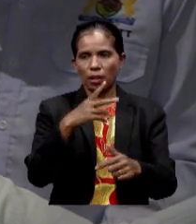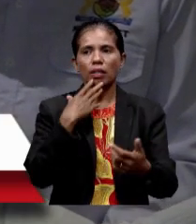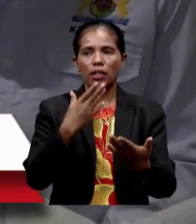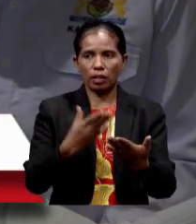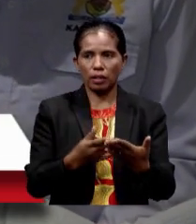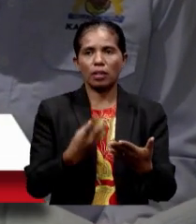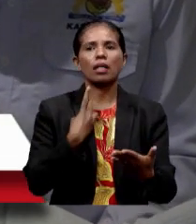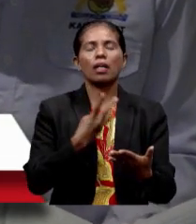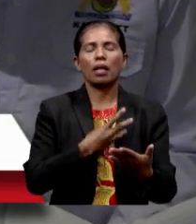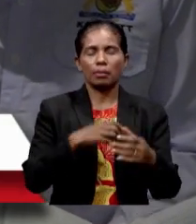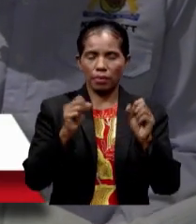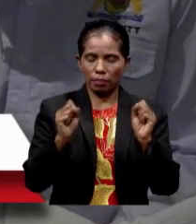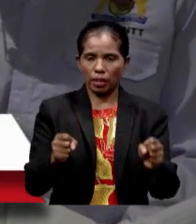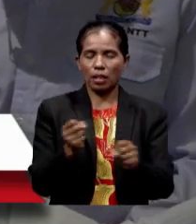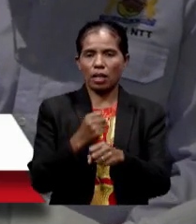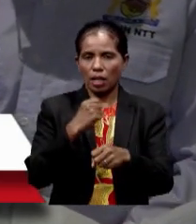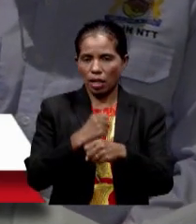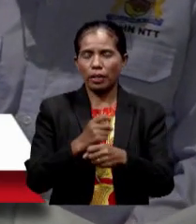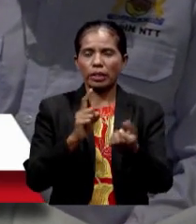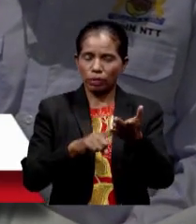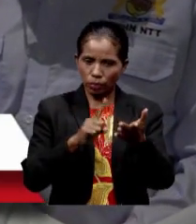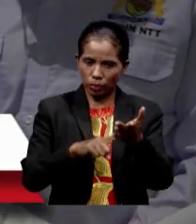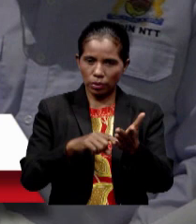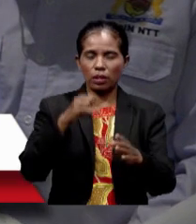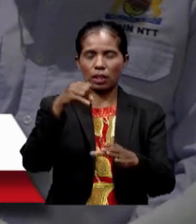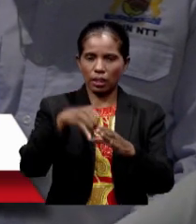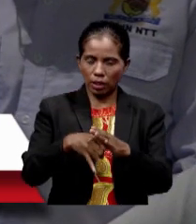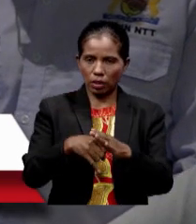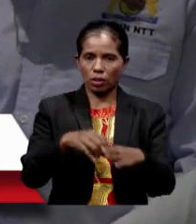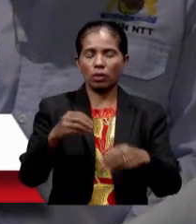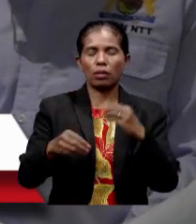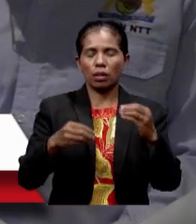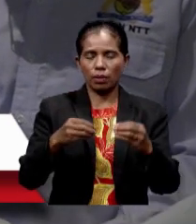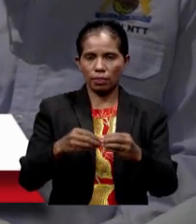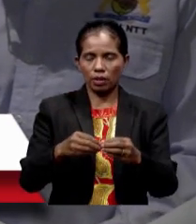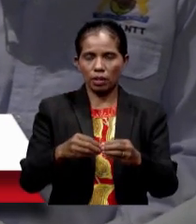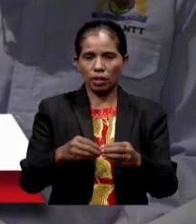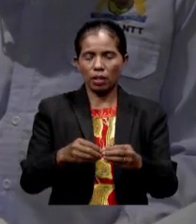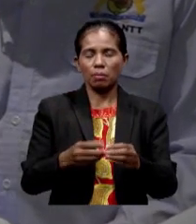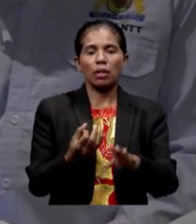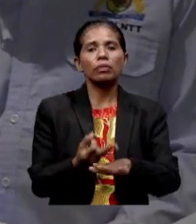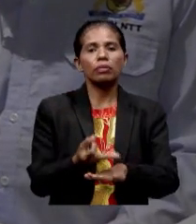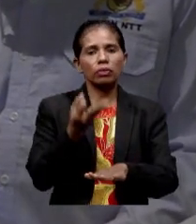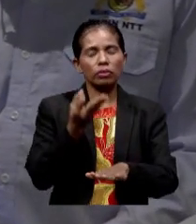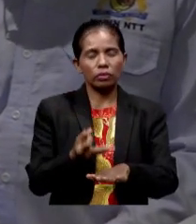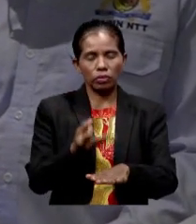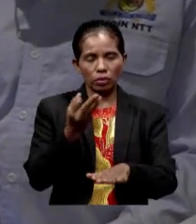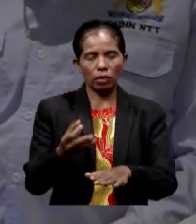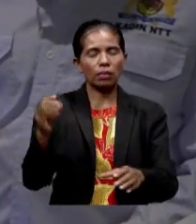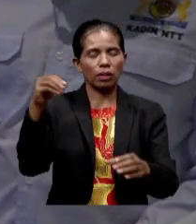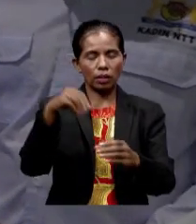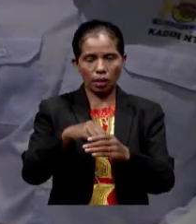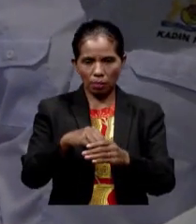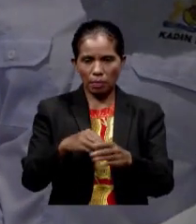dan kami mulai membahas Lebih Detail dari sisi harga yang masuk kemudian rencana ke depan